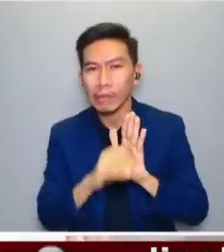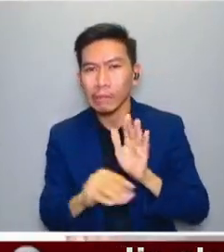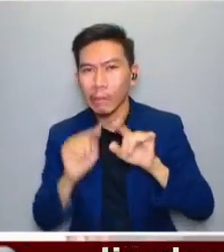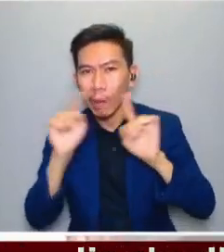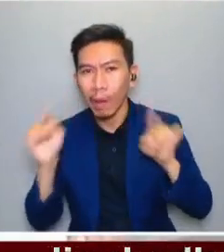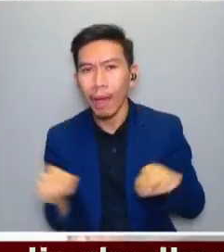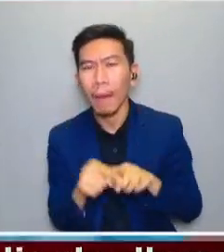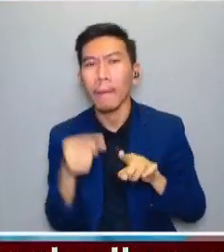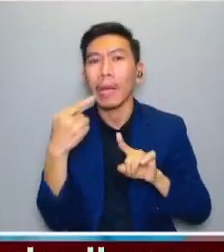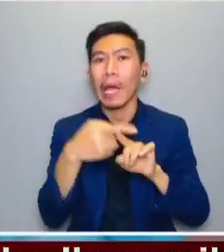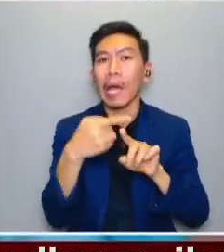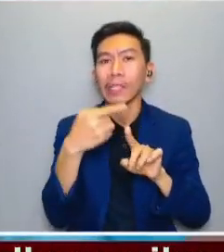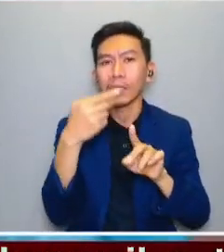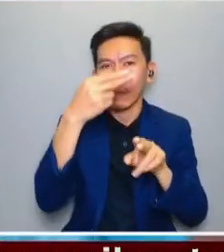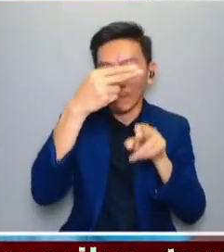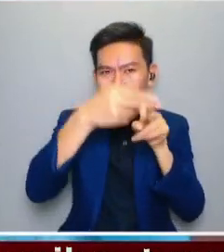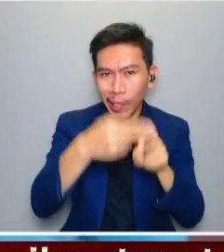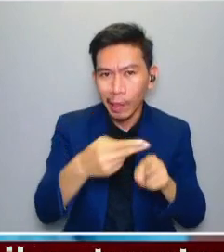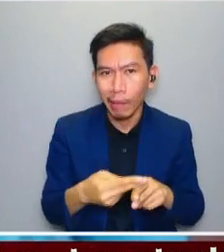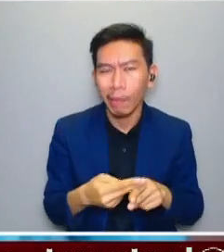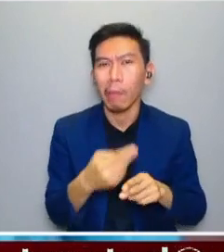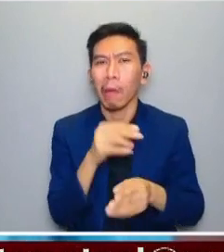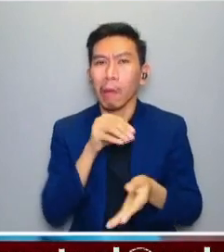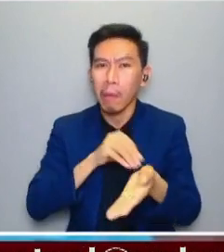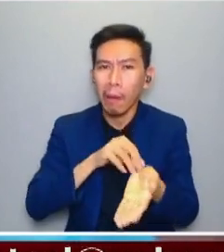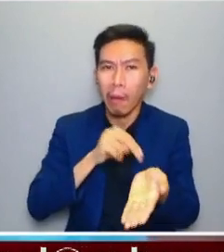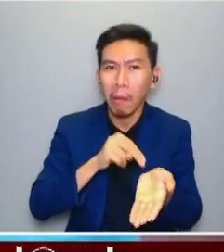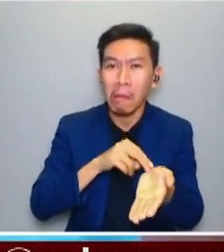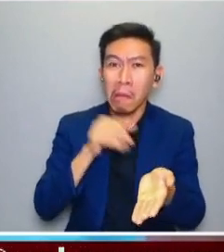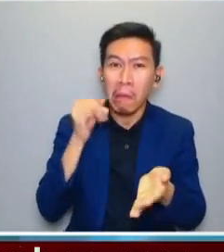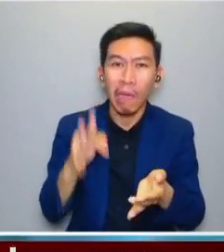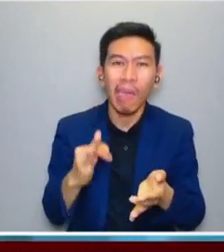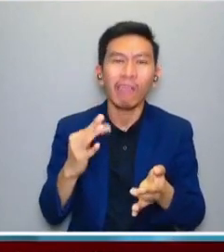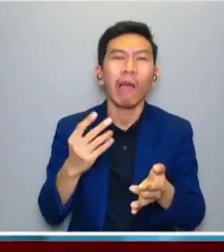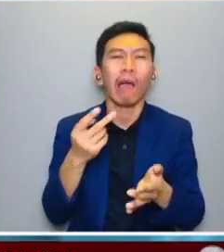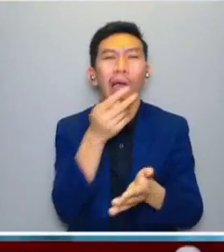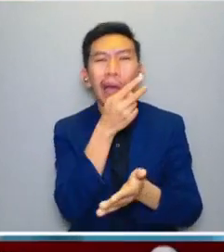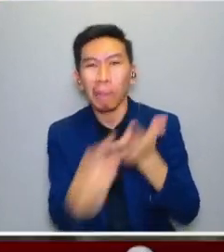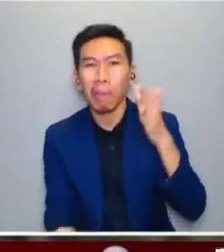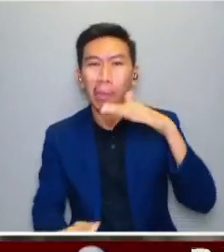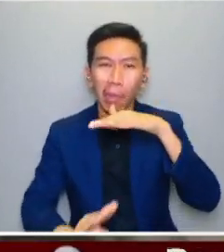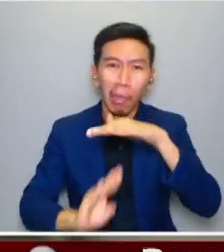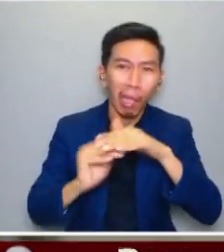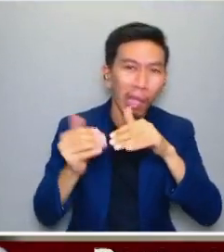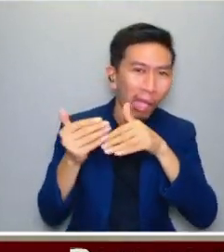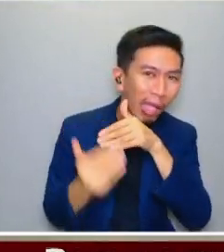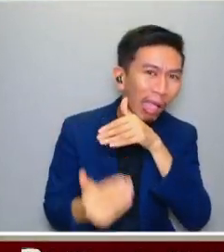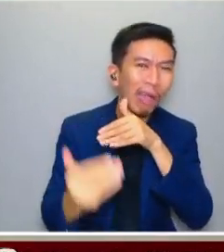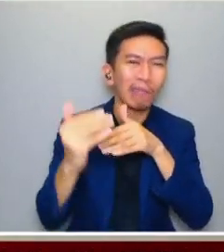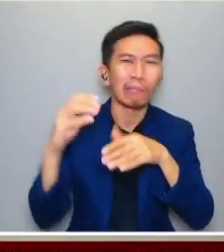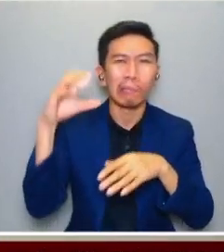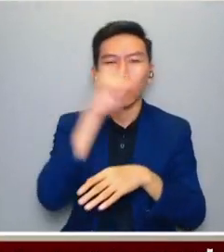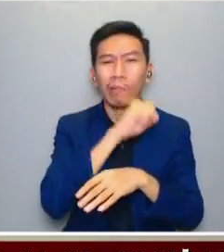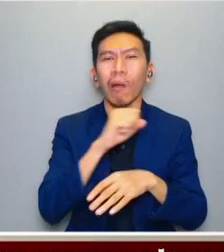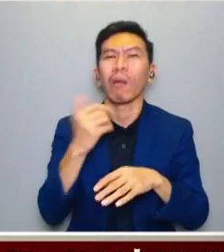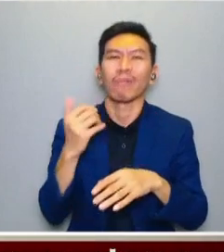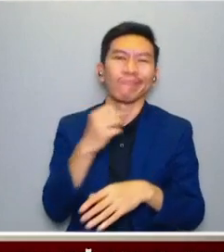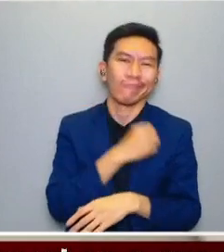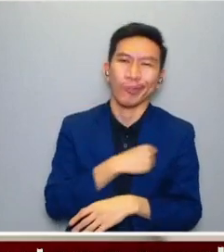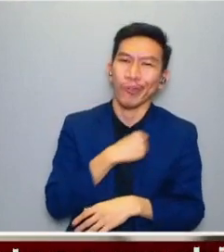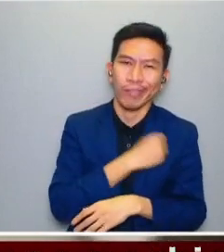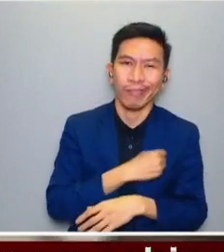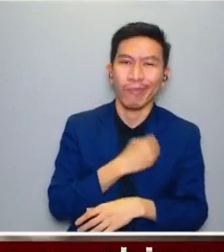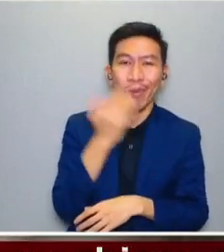At kapag hindi umabot, pasensyahan na lang dahil na rin sa limitadong panahon. Isang malaking pagkilos naman ang ikinakasa